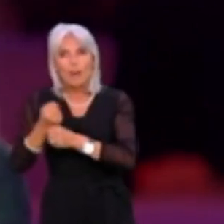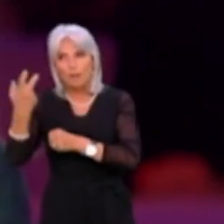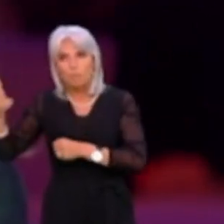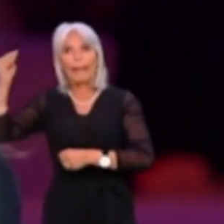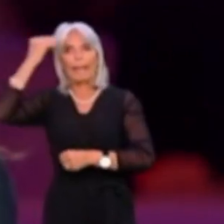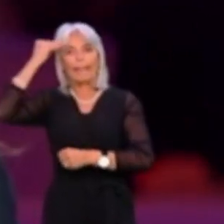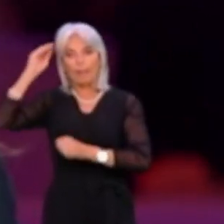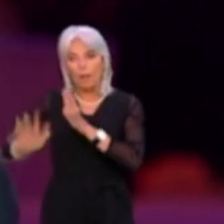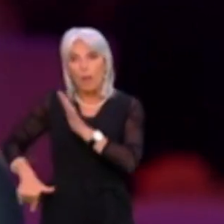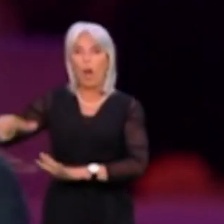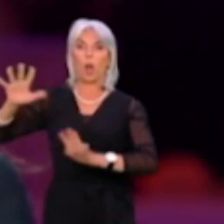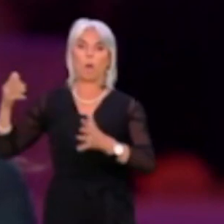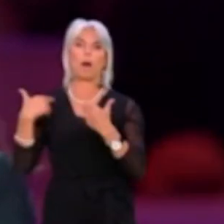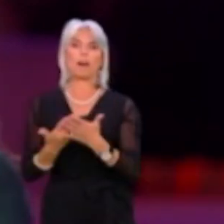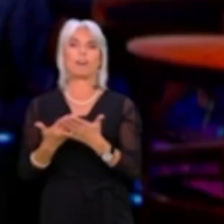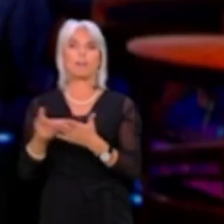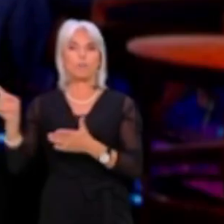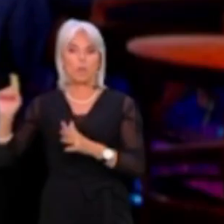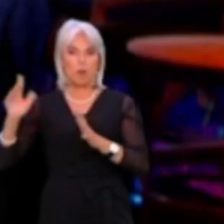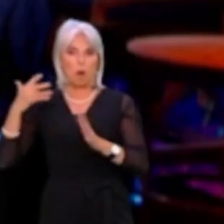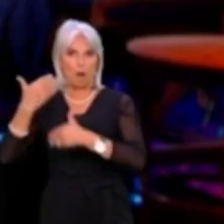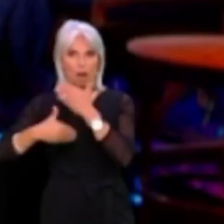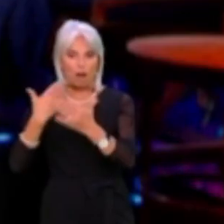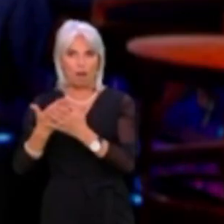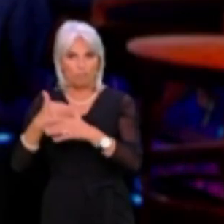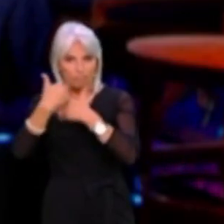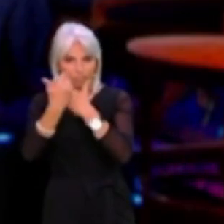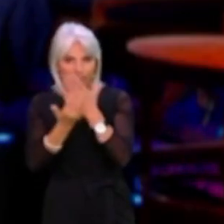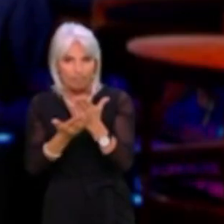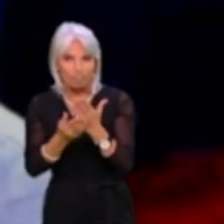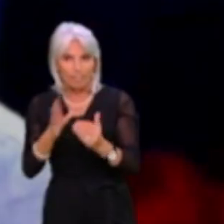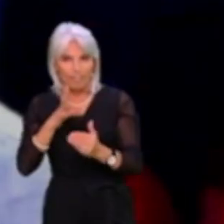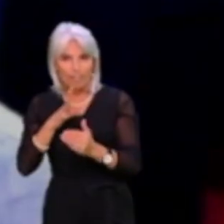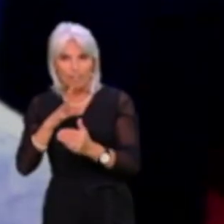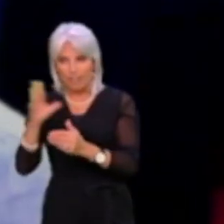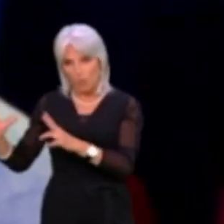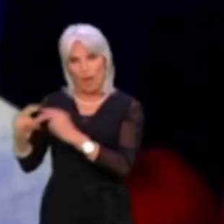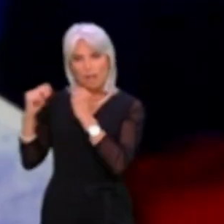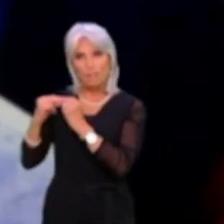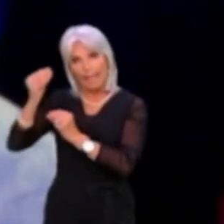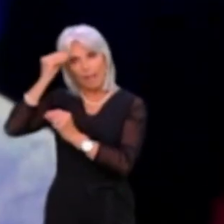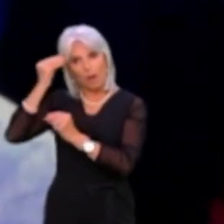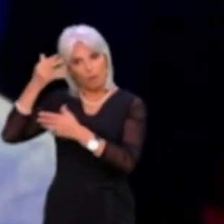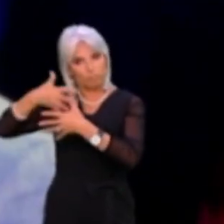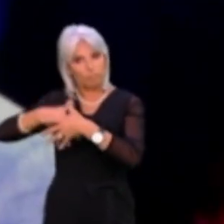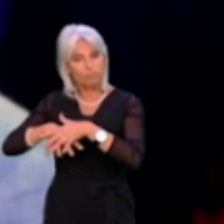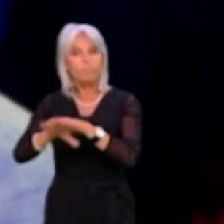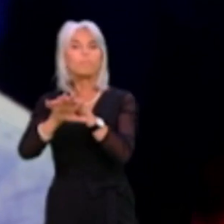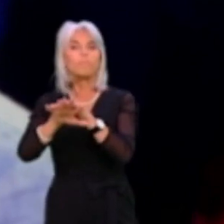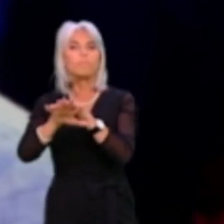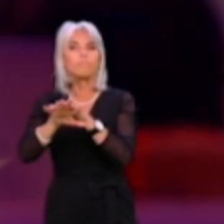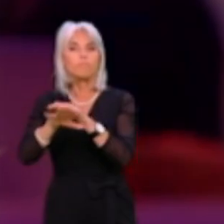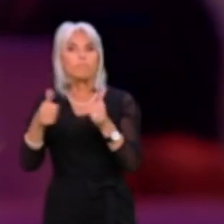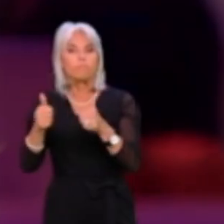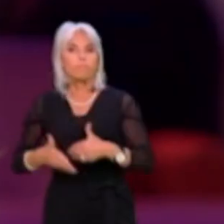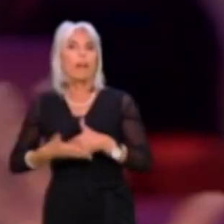scolarité, la façon aussi dont il a eu la chance de bénéficier, tu m'expliquais, d'une scolarité qui a été aidante,